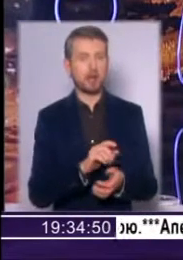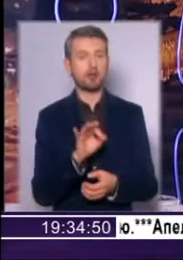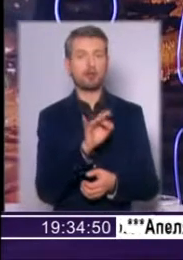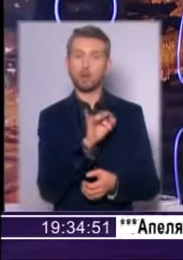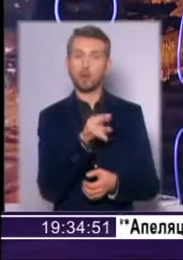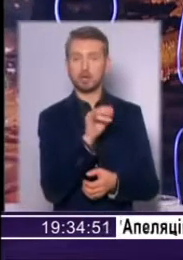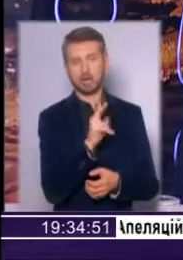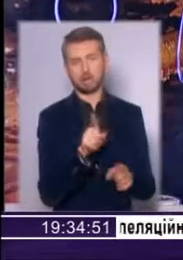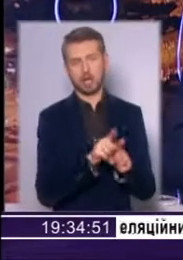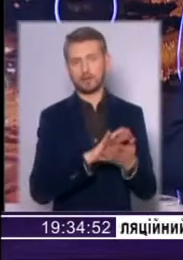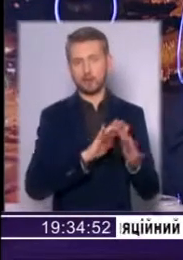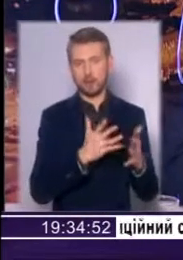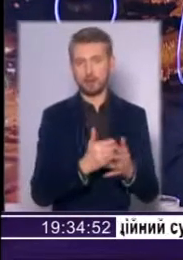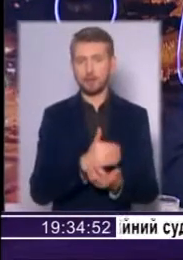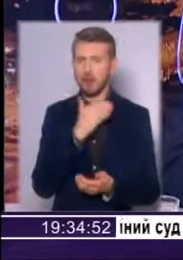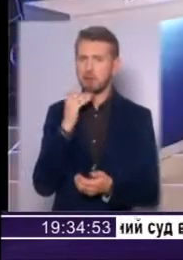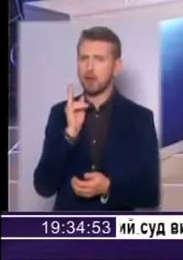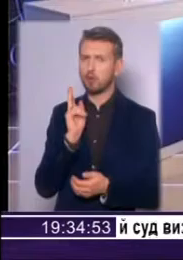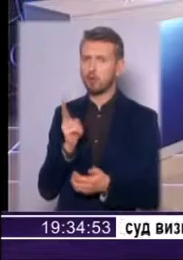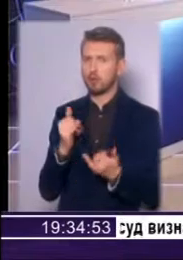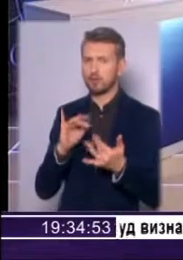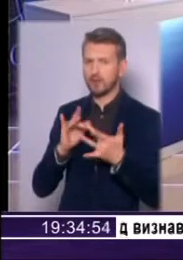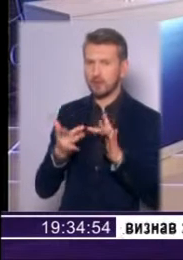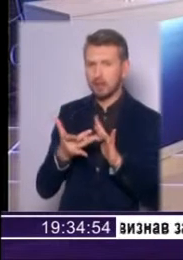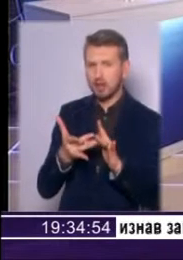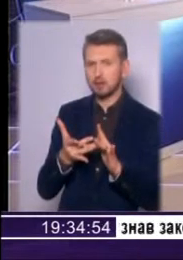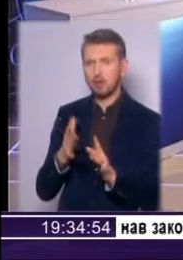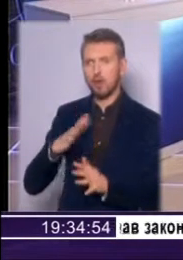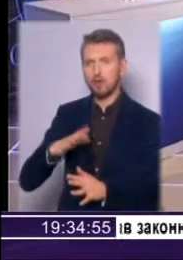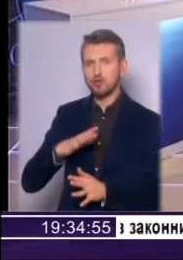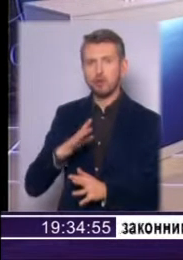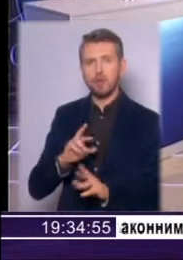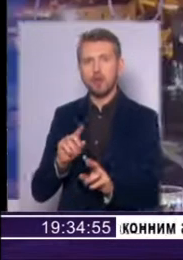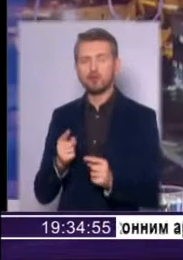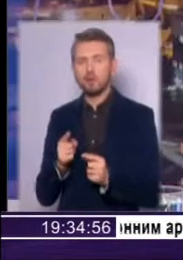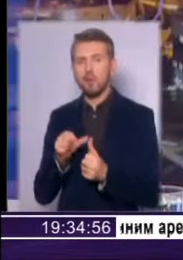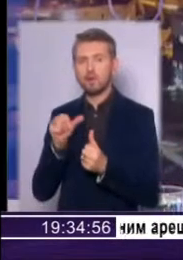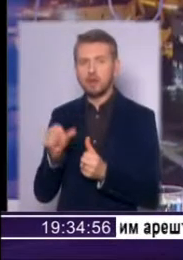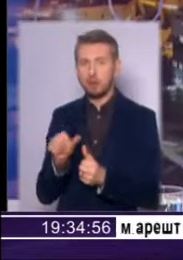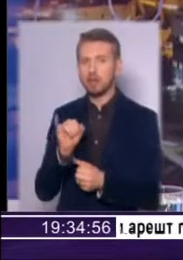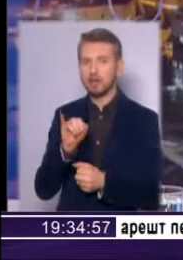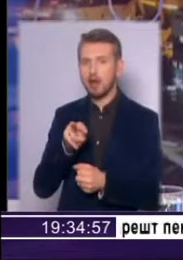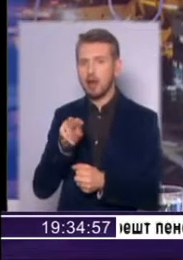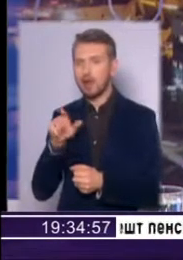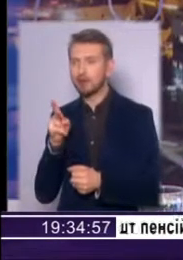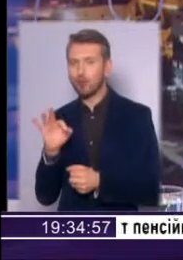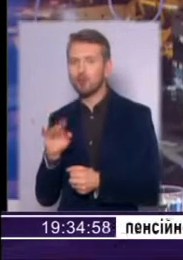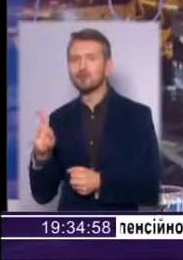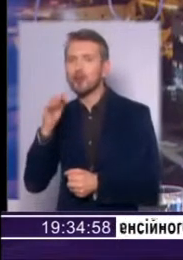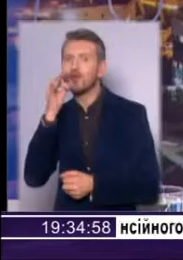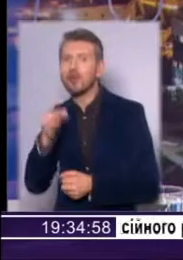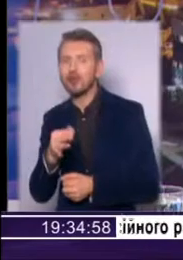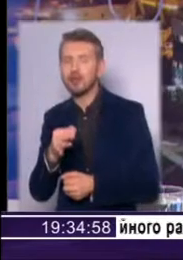то така ситуація. Просто багато хто сьогодні в соціальній мережі Фейсбук дуже очікували, як чомусь саме Андрій Іллєнко зареагує на те, що Сергій